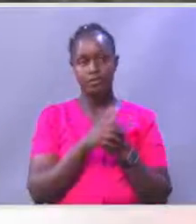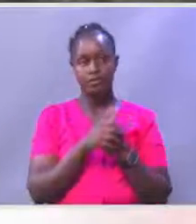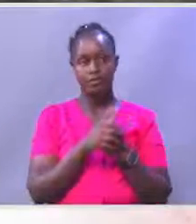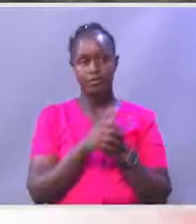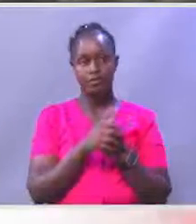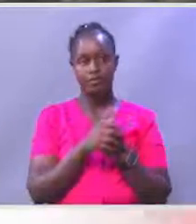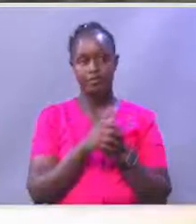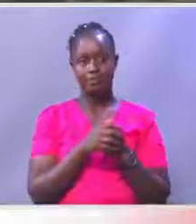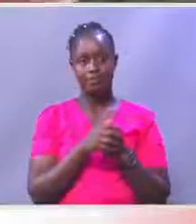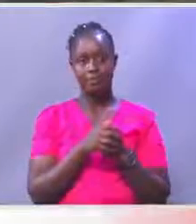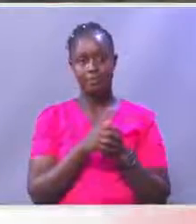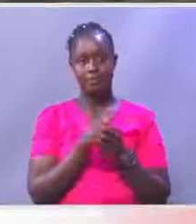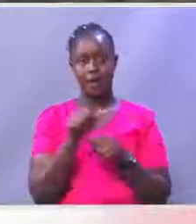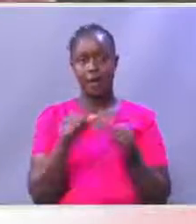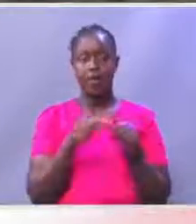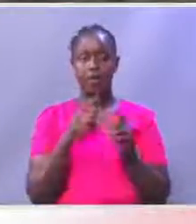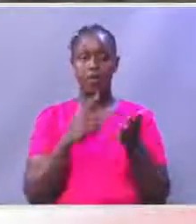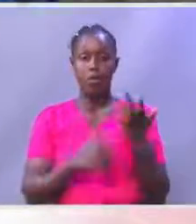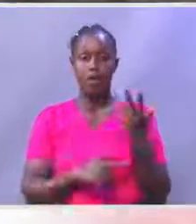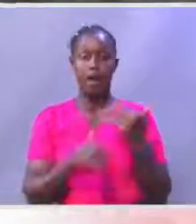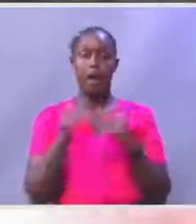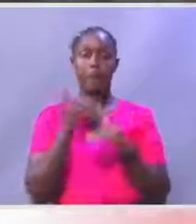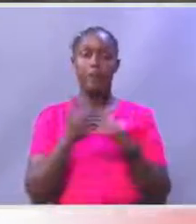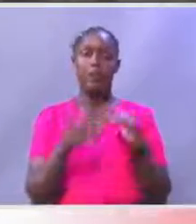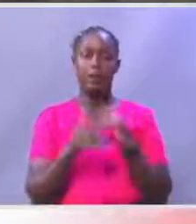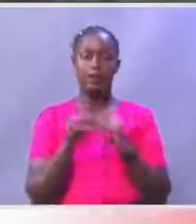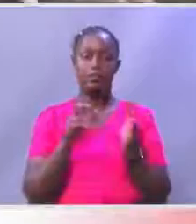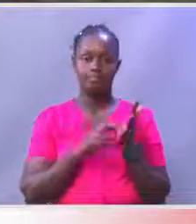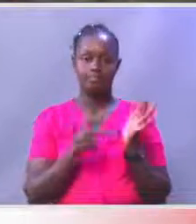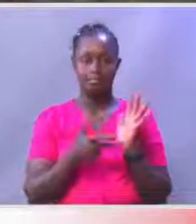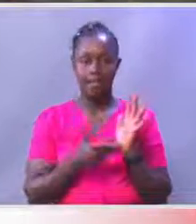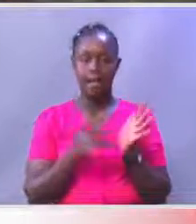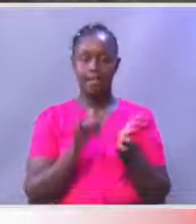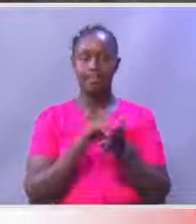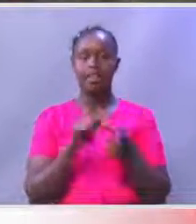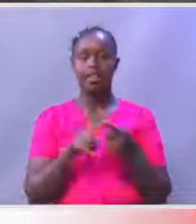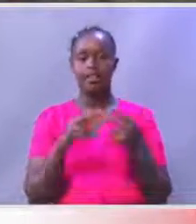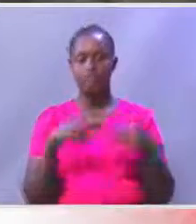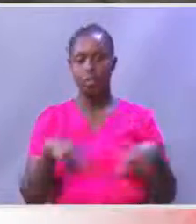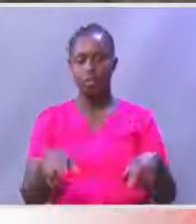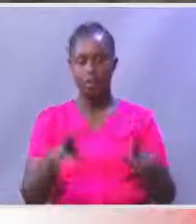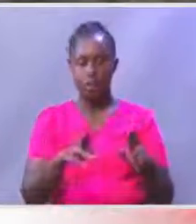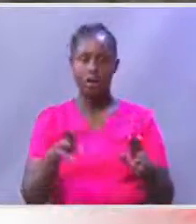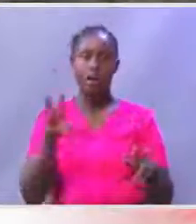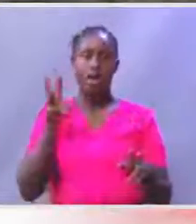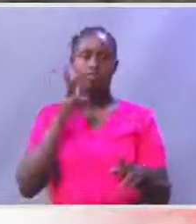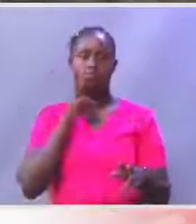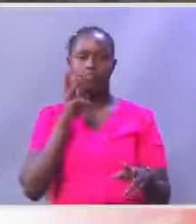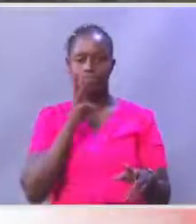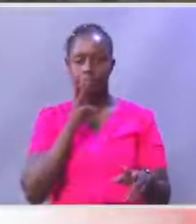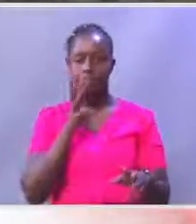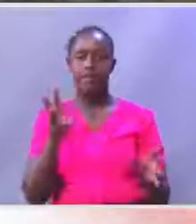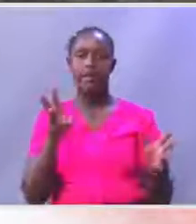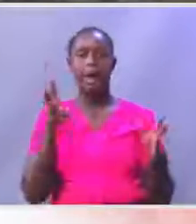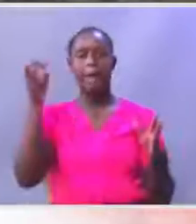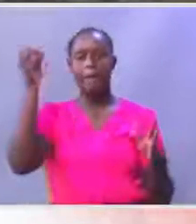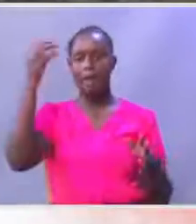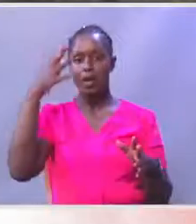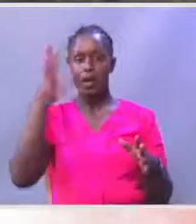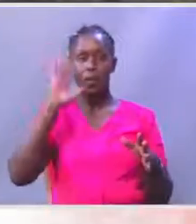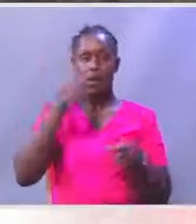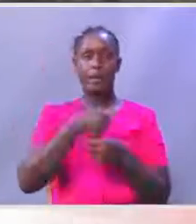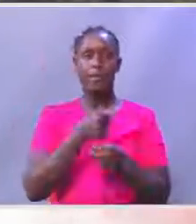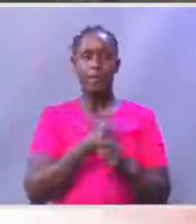Ingine mambo ya miundo msingi, mabarabara, mambo ya maji, mambo ya stima tutatengeneza vizuri hapa